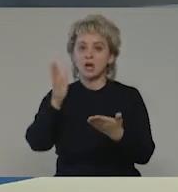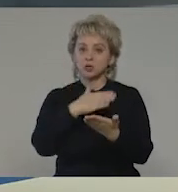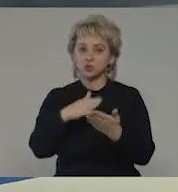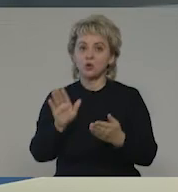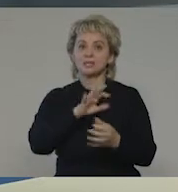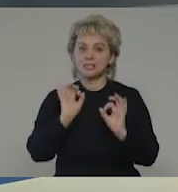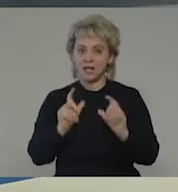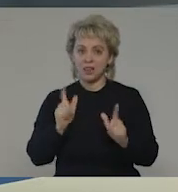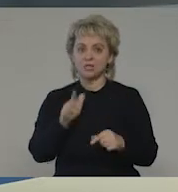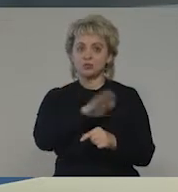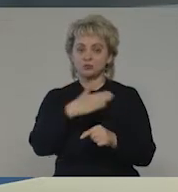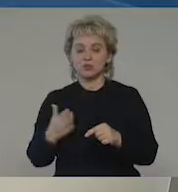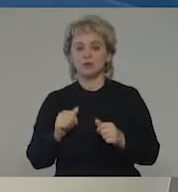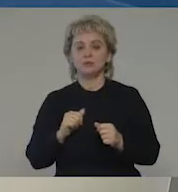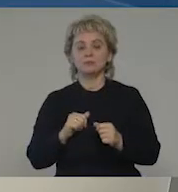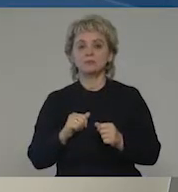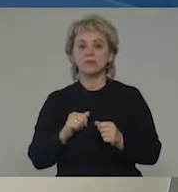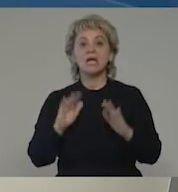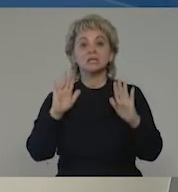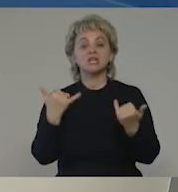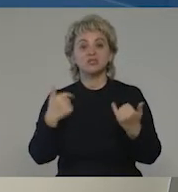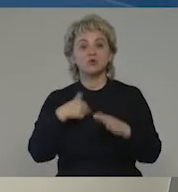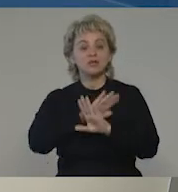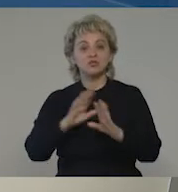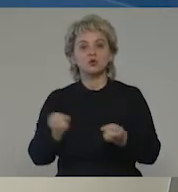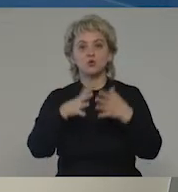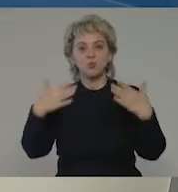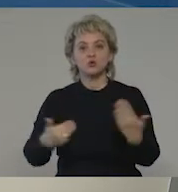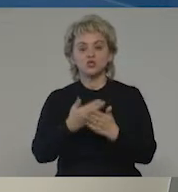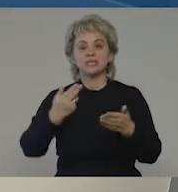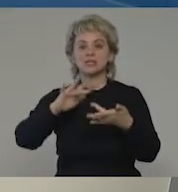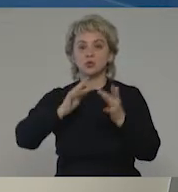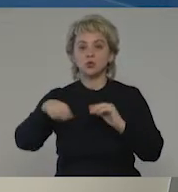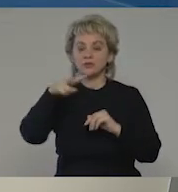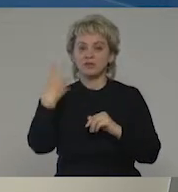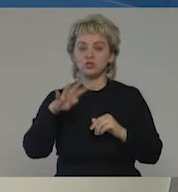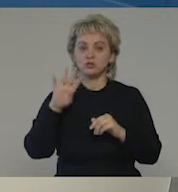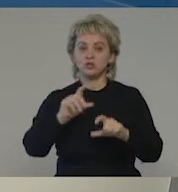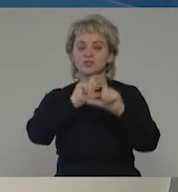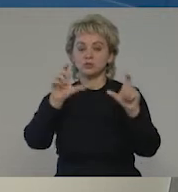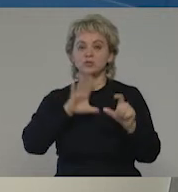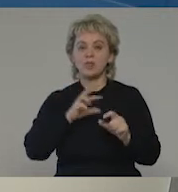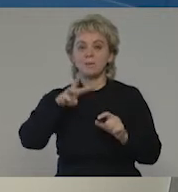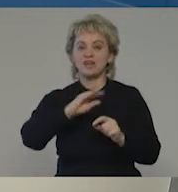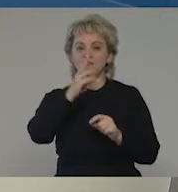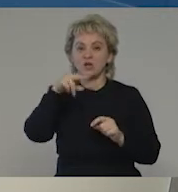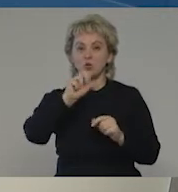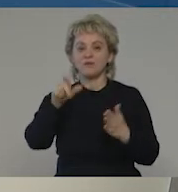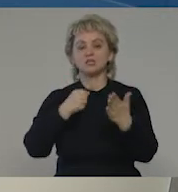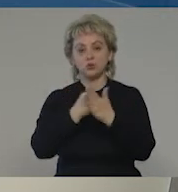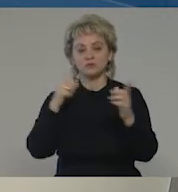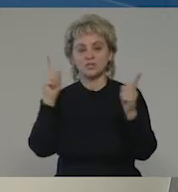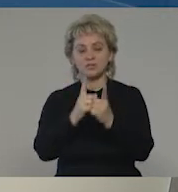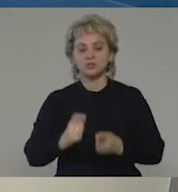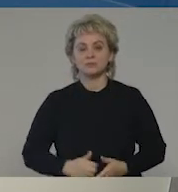по обоюдному согласию сторон. На сегодня у меня все. Еще больше новостей на сайте don24.ru. В студии была Мария Филинкова.